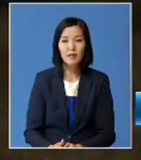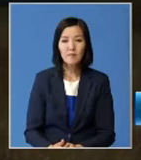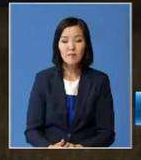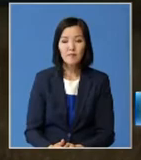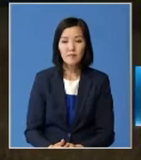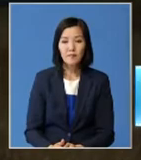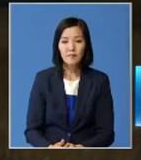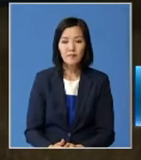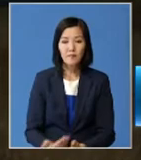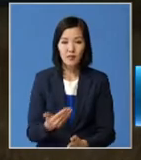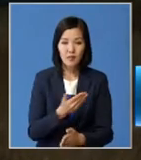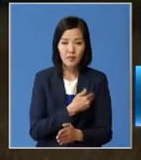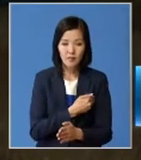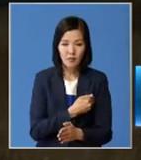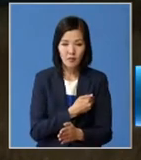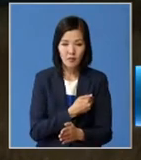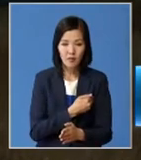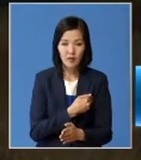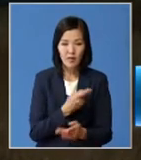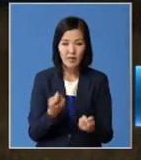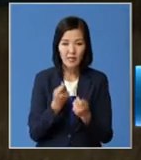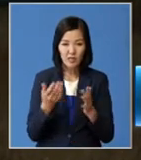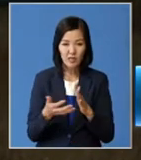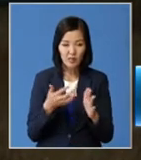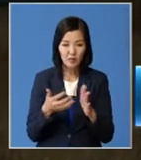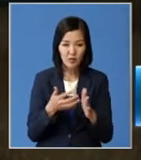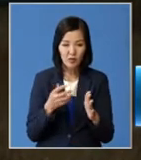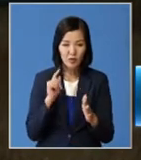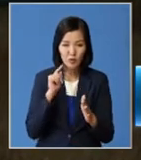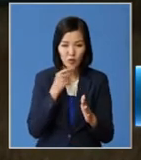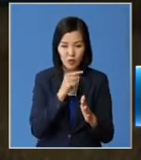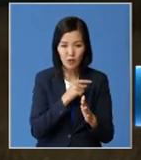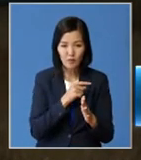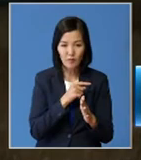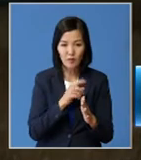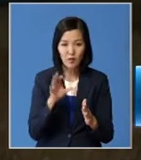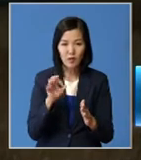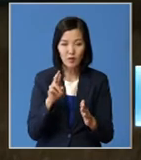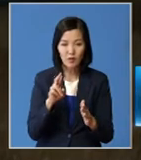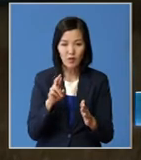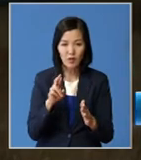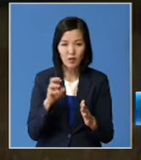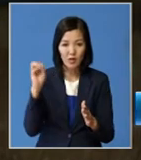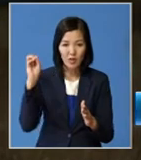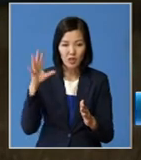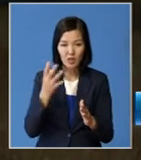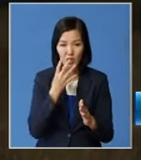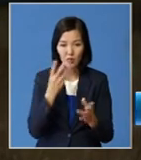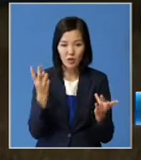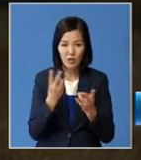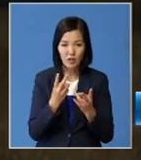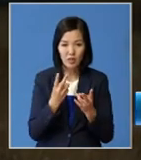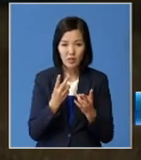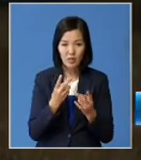положительный температура дейді, кішкене әнтек жетін кереметр жүгеріменен сояларға, бұршақтарға. Енді ол